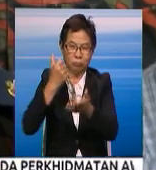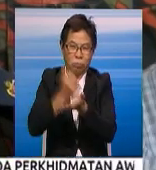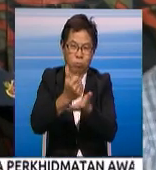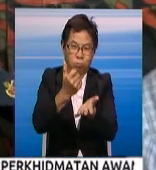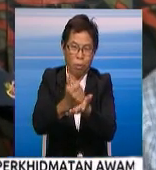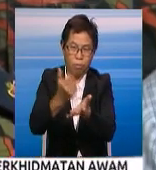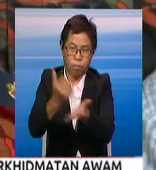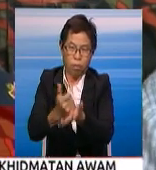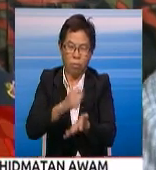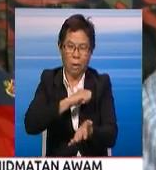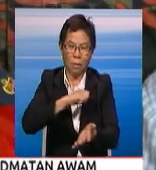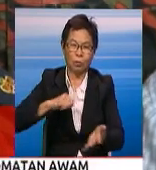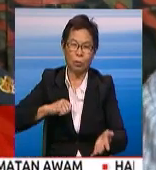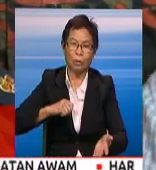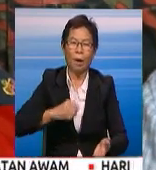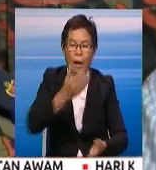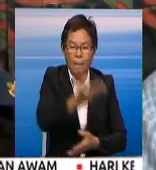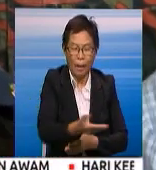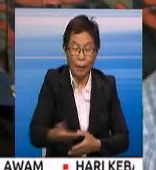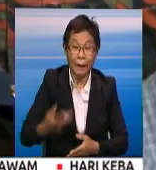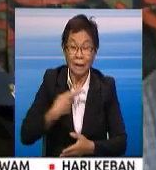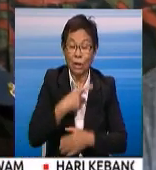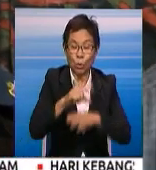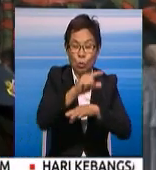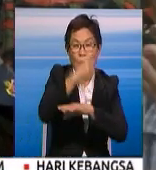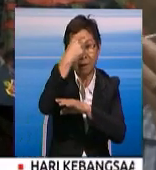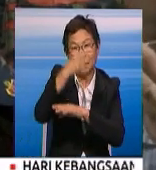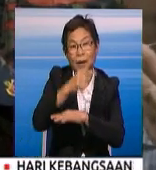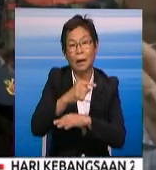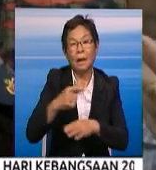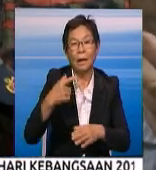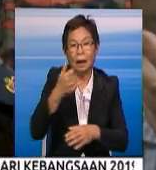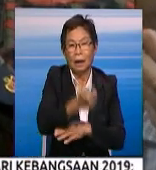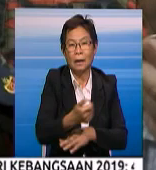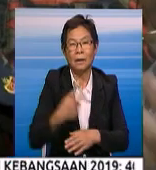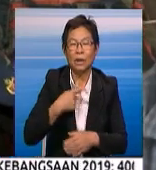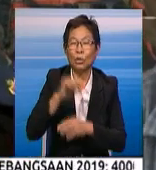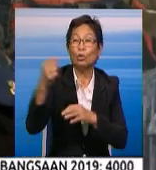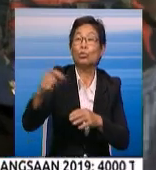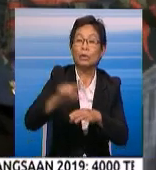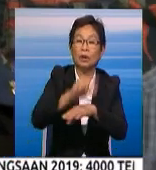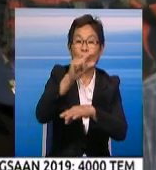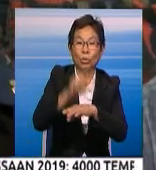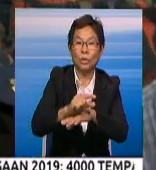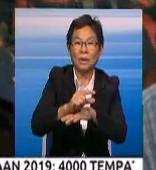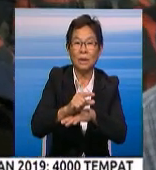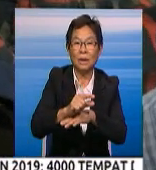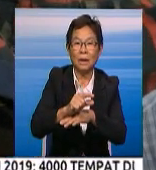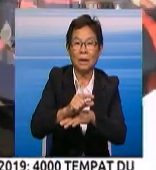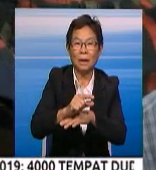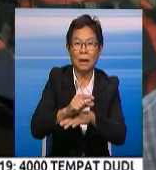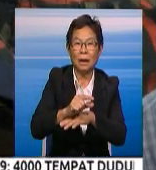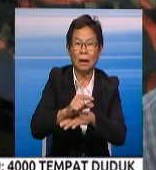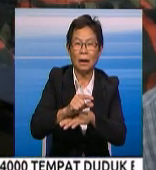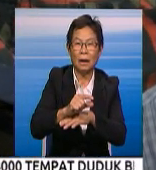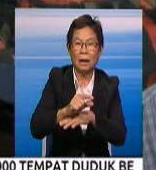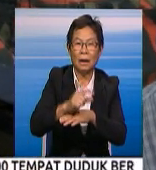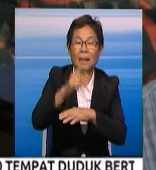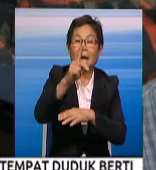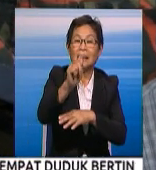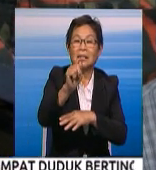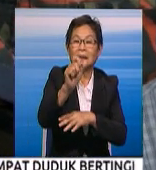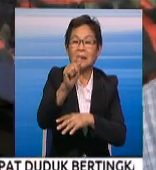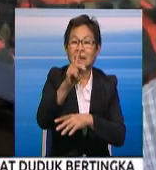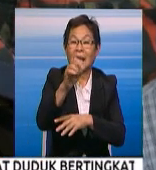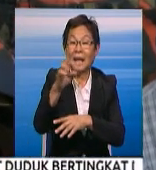140 anggota. Aset kita ada kita punya kekuatan tanker kita ada